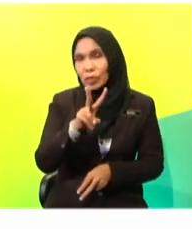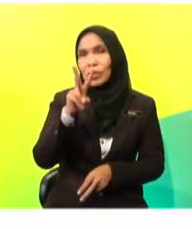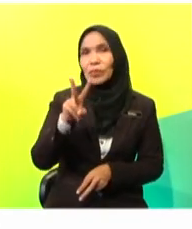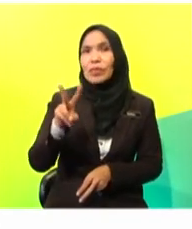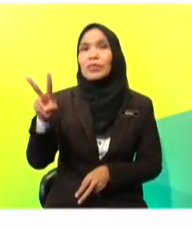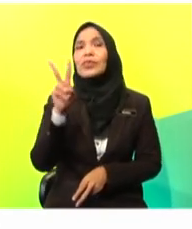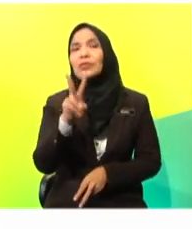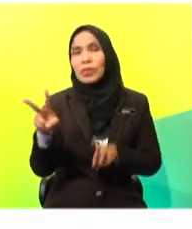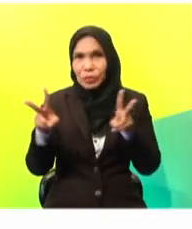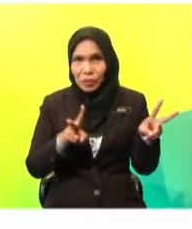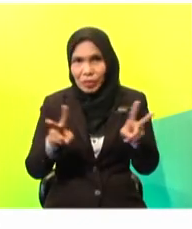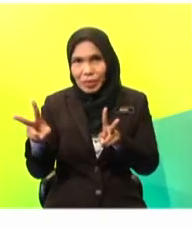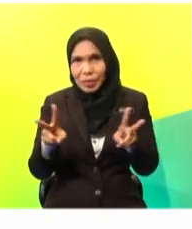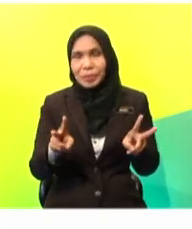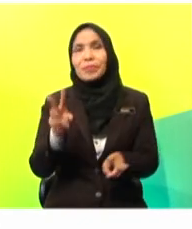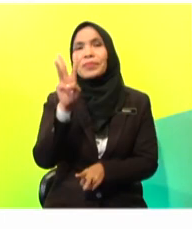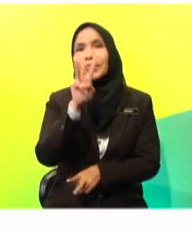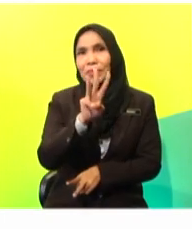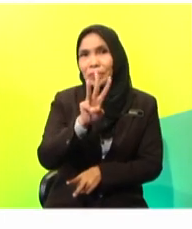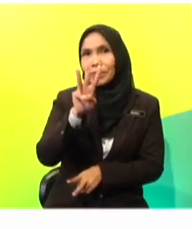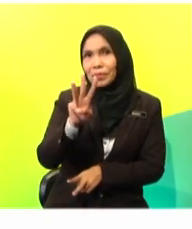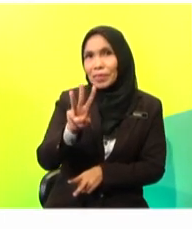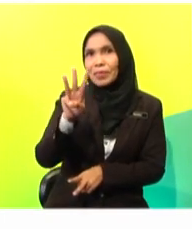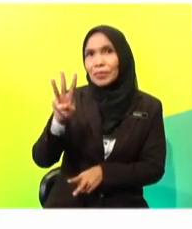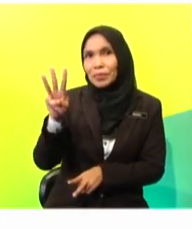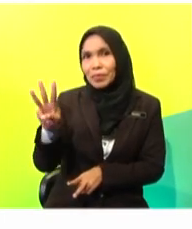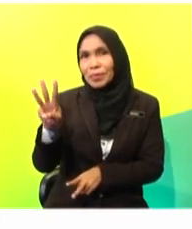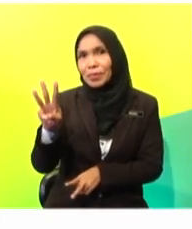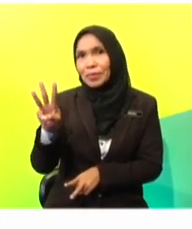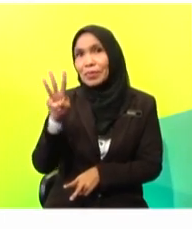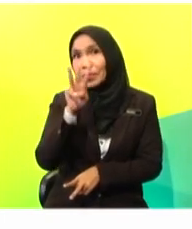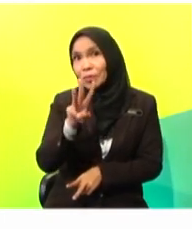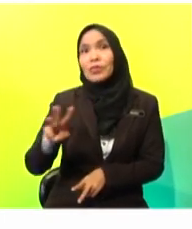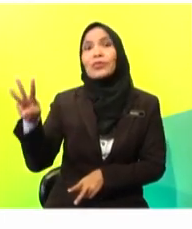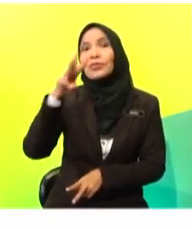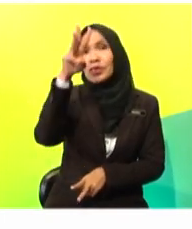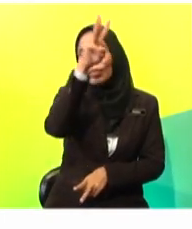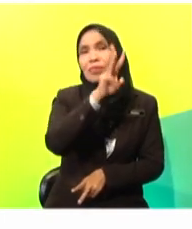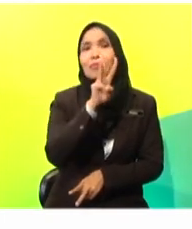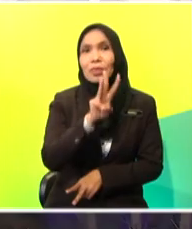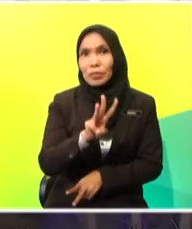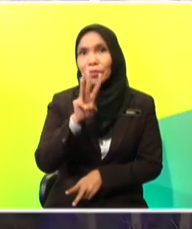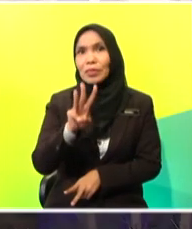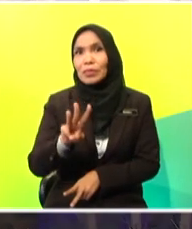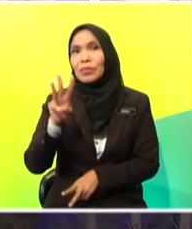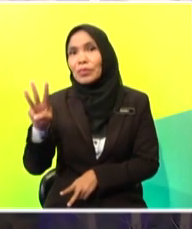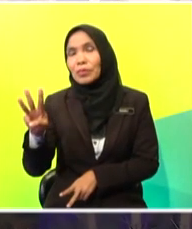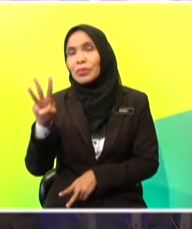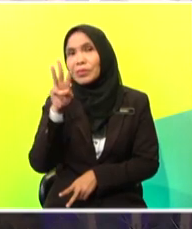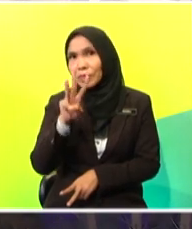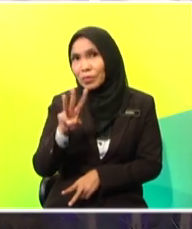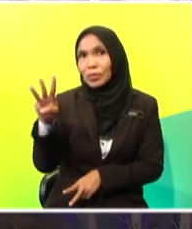wefwefwef dablu dablu you wow kyuta blue Wow